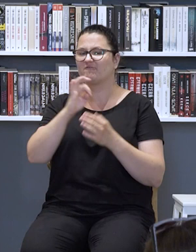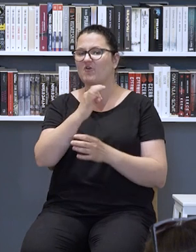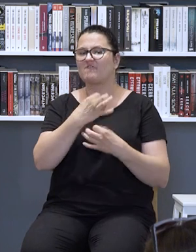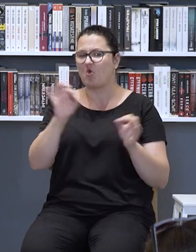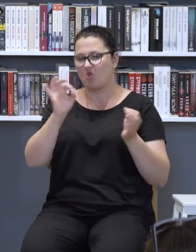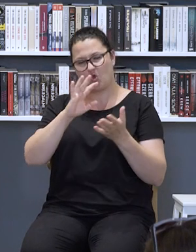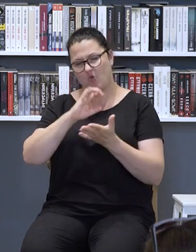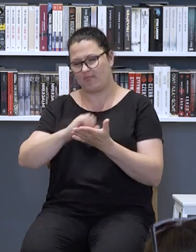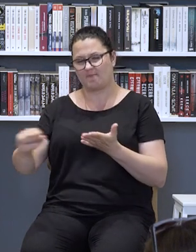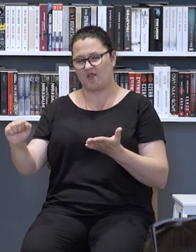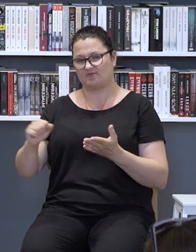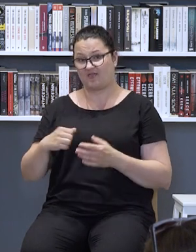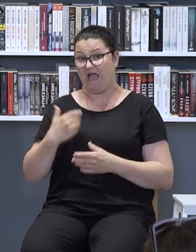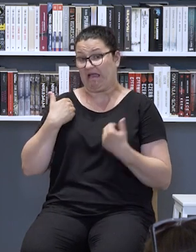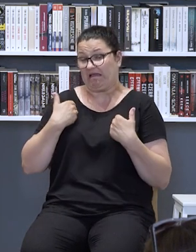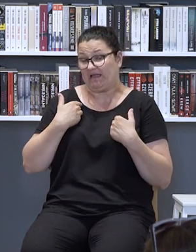mapa